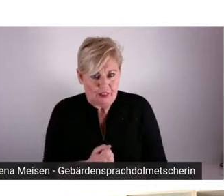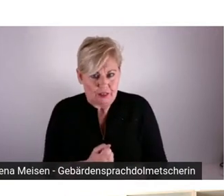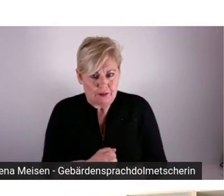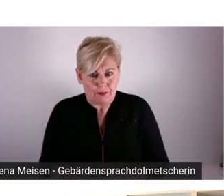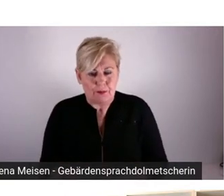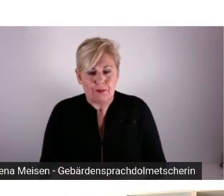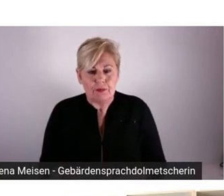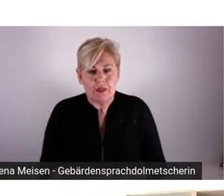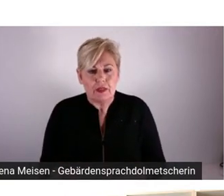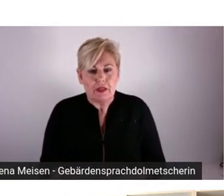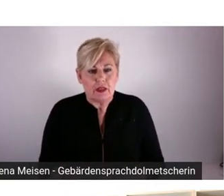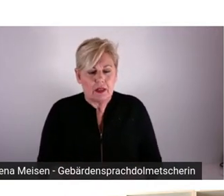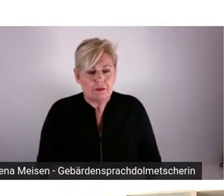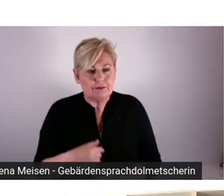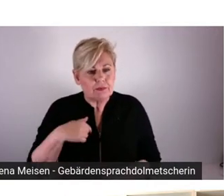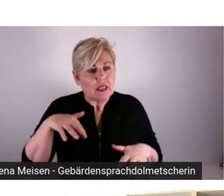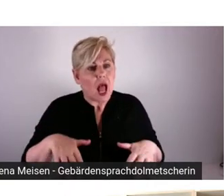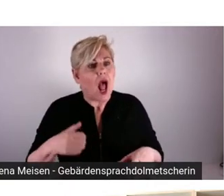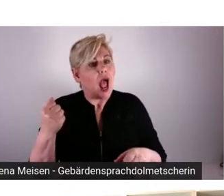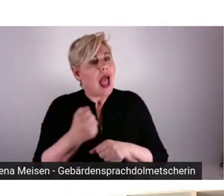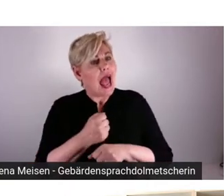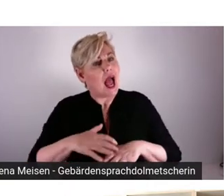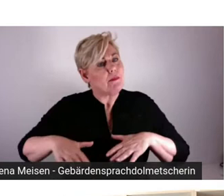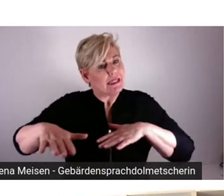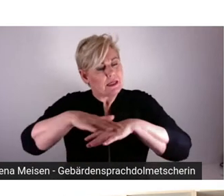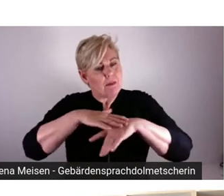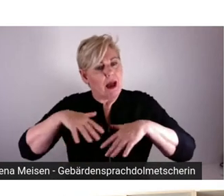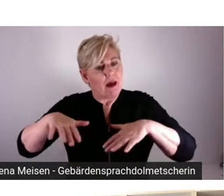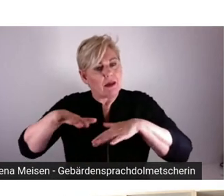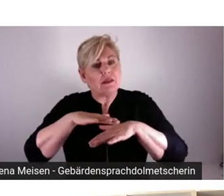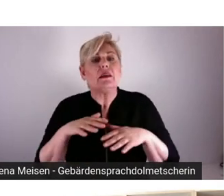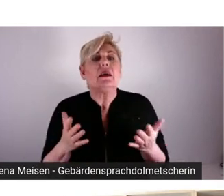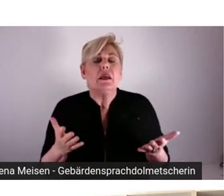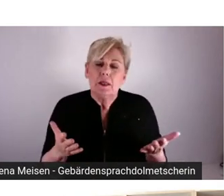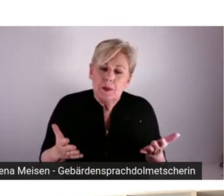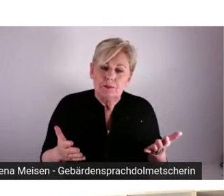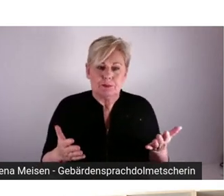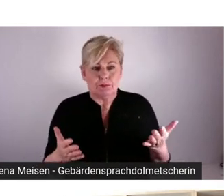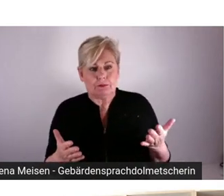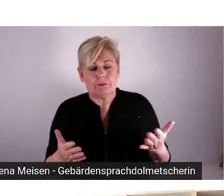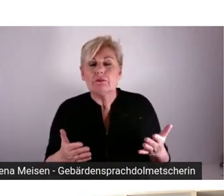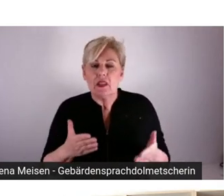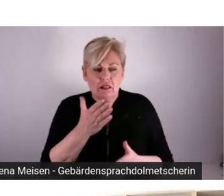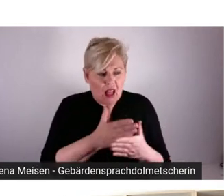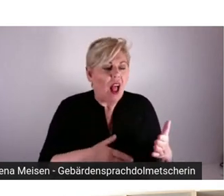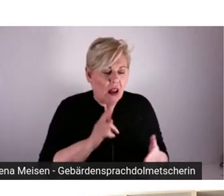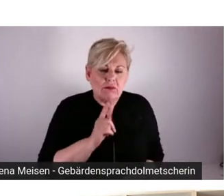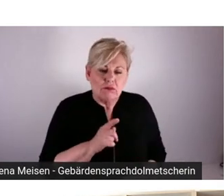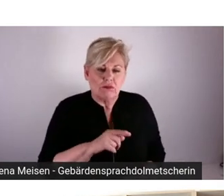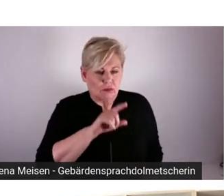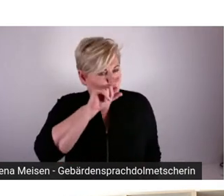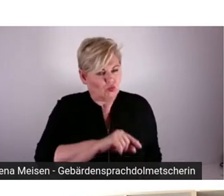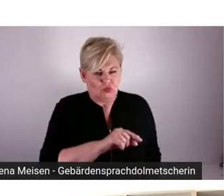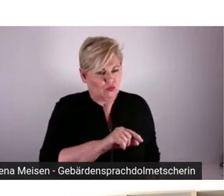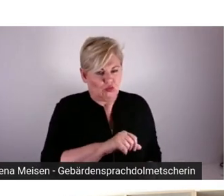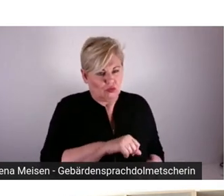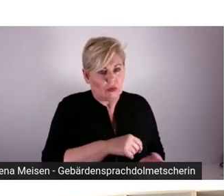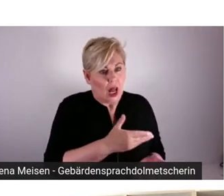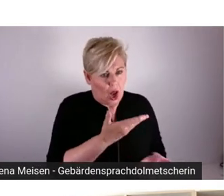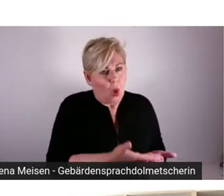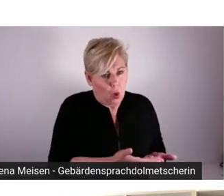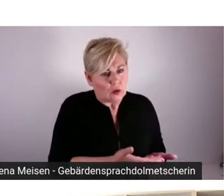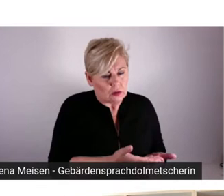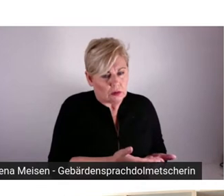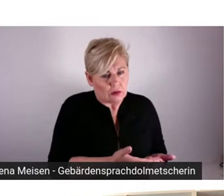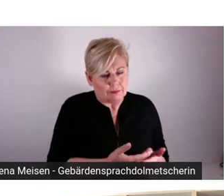einen Arbeitsmarkt, der teilweise auch sehr gering entlohnte Arbeiten zur Verfügung stellt.